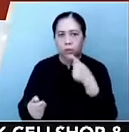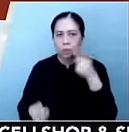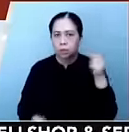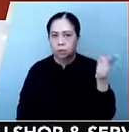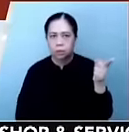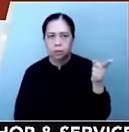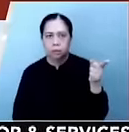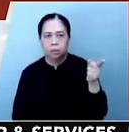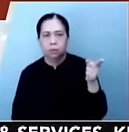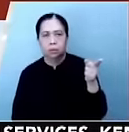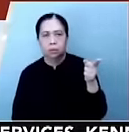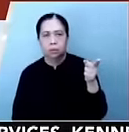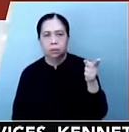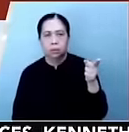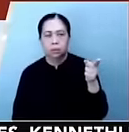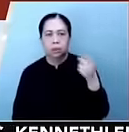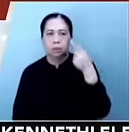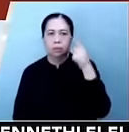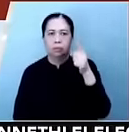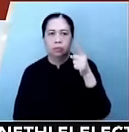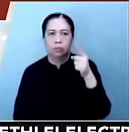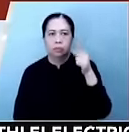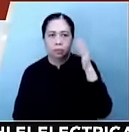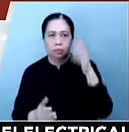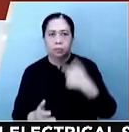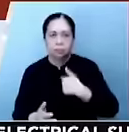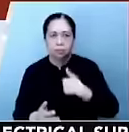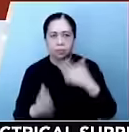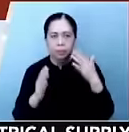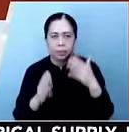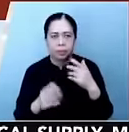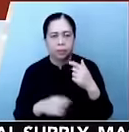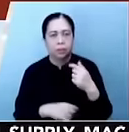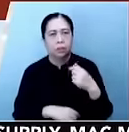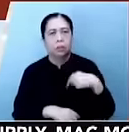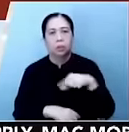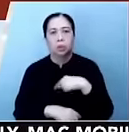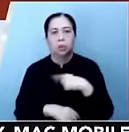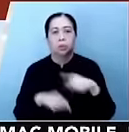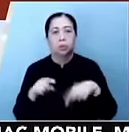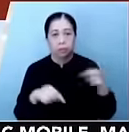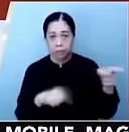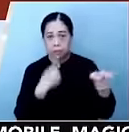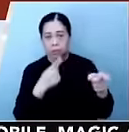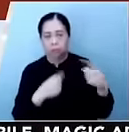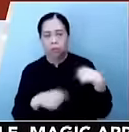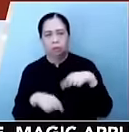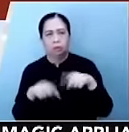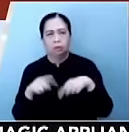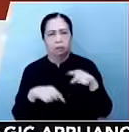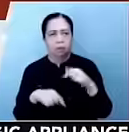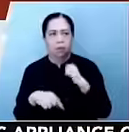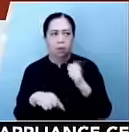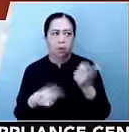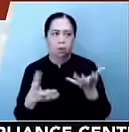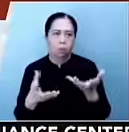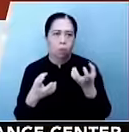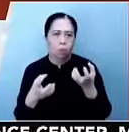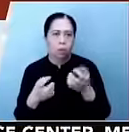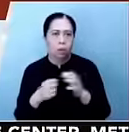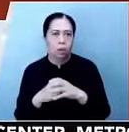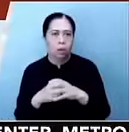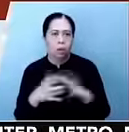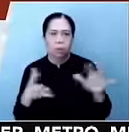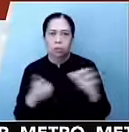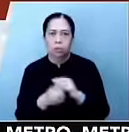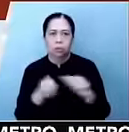for the life of me. We are friends and I do not want to destroy that